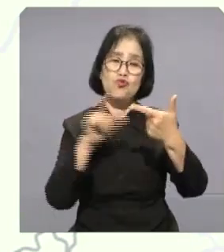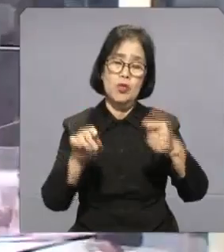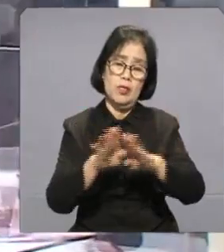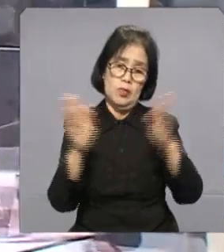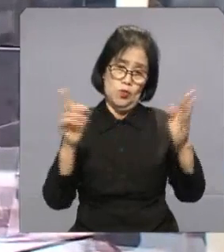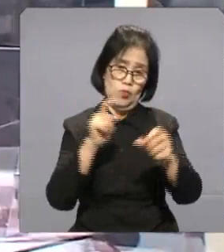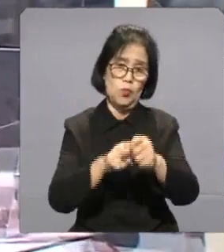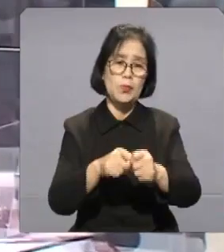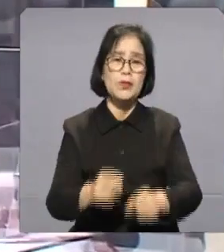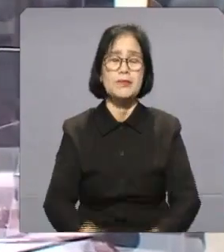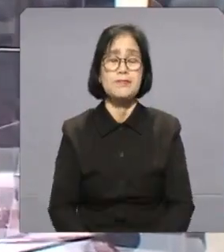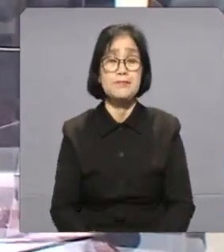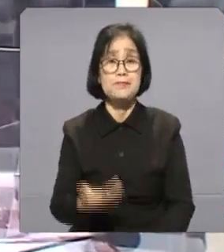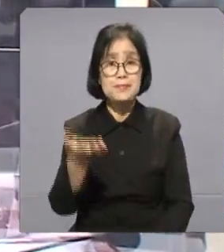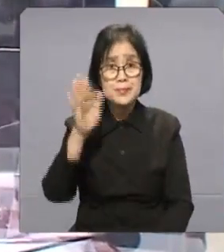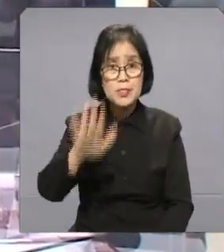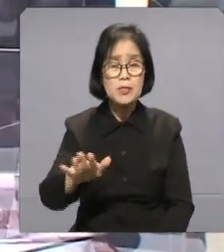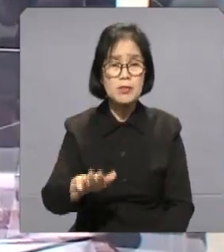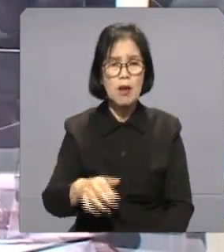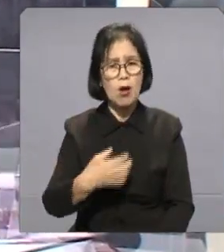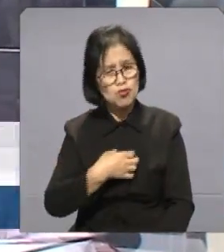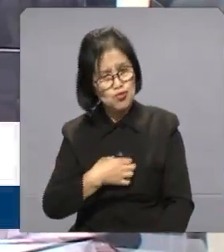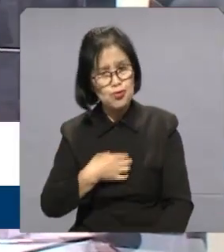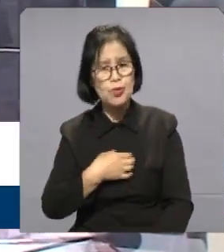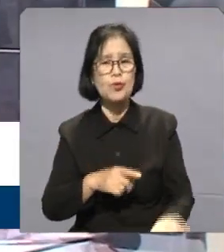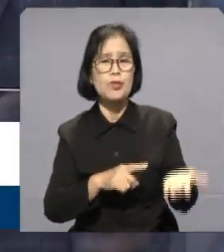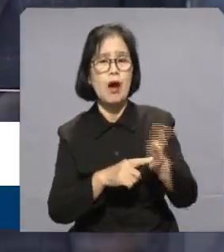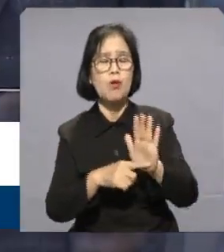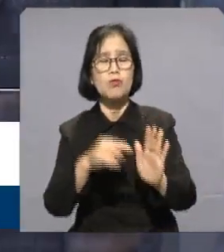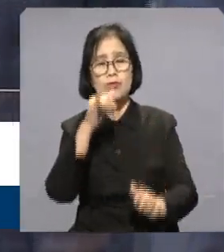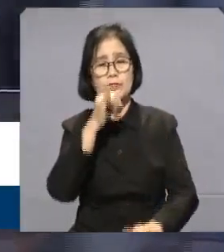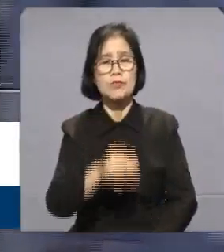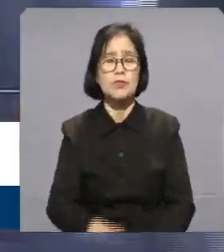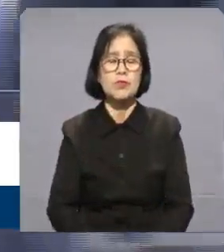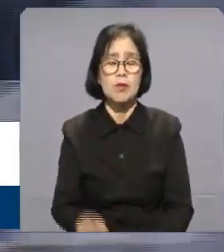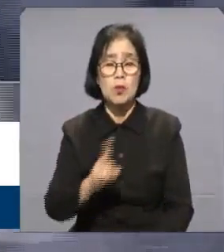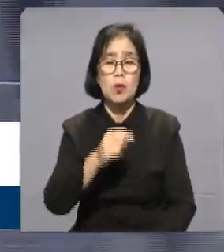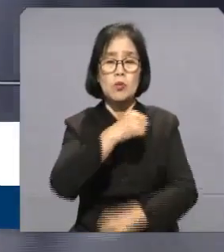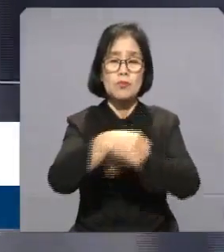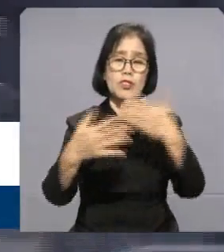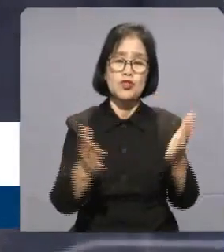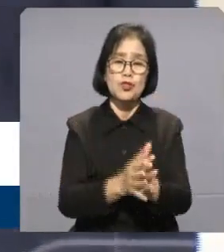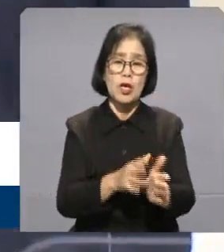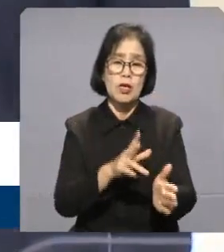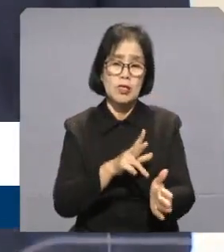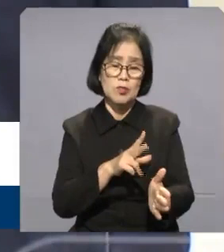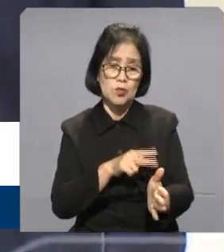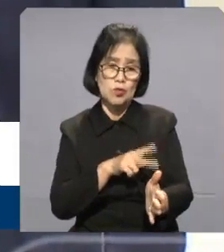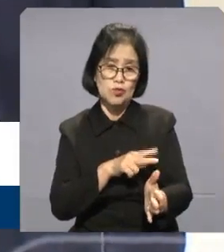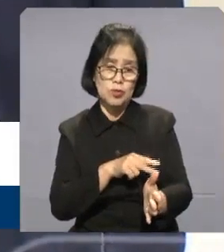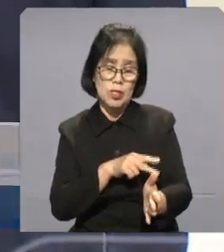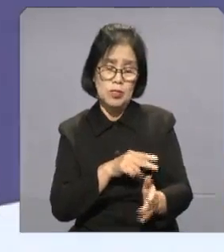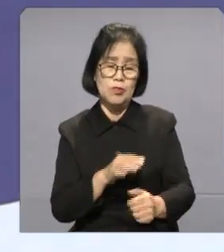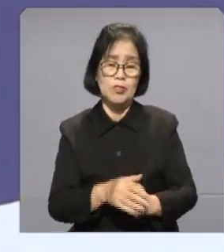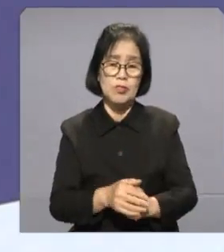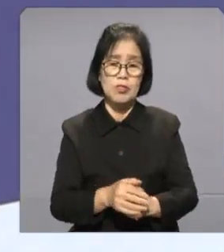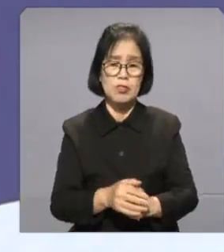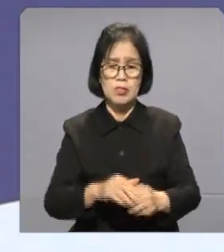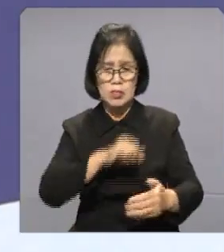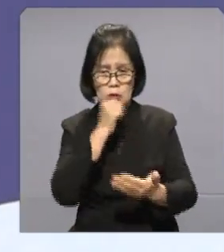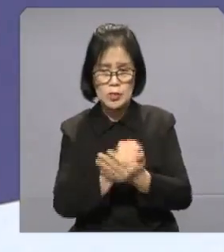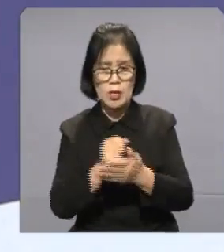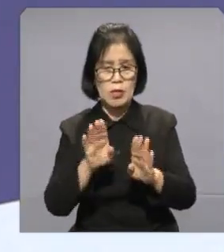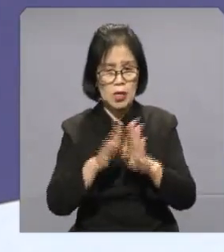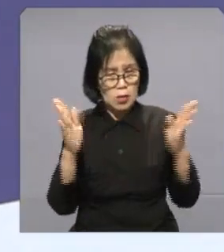목표입니다. 그런데 우려의 목소리가 나왔습니다. 민주당 소속 인천 지역 국회의원들은 정상